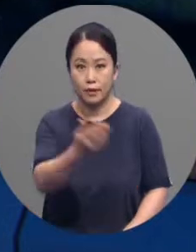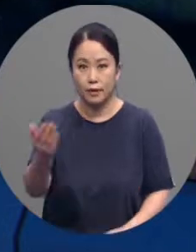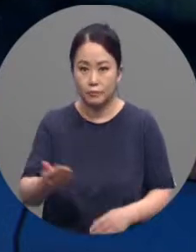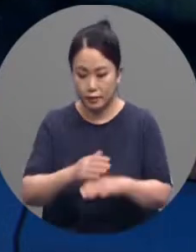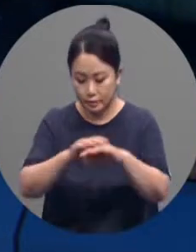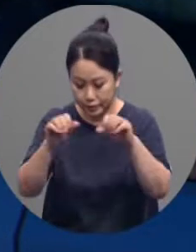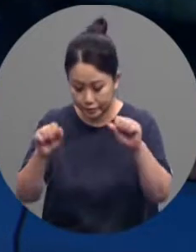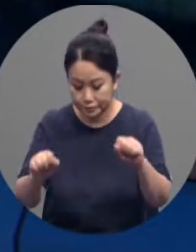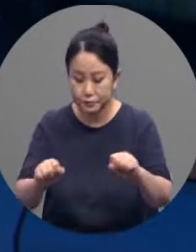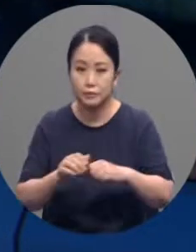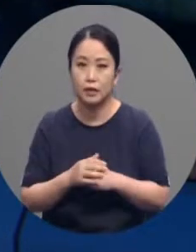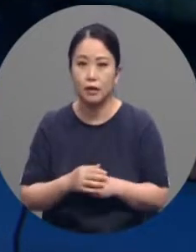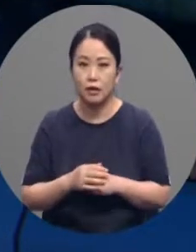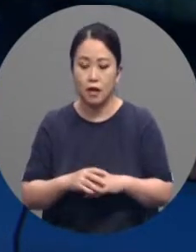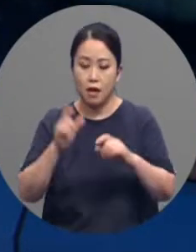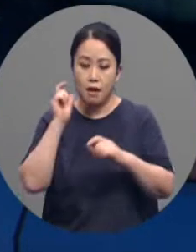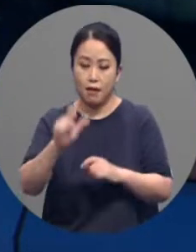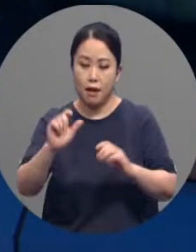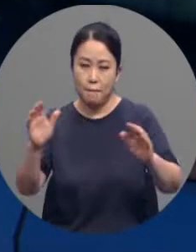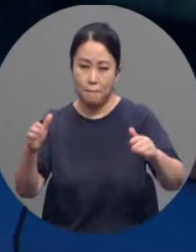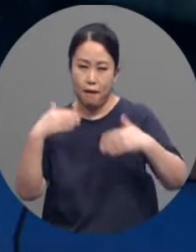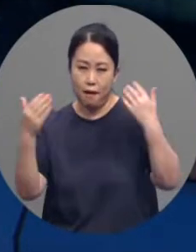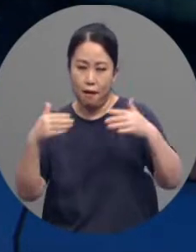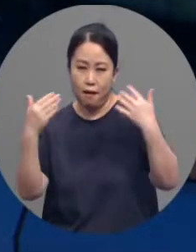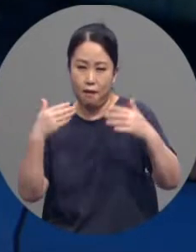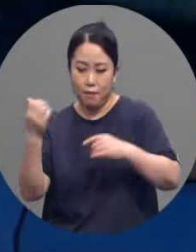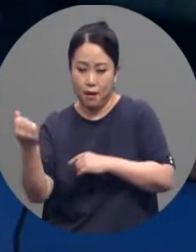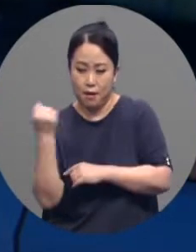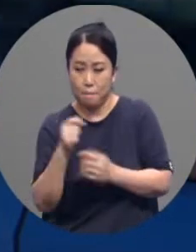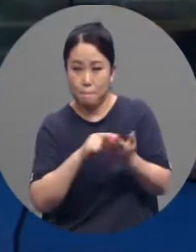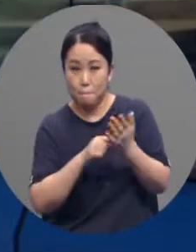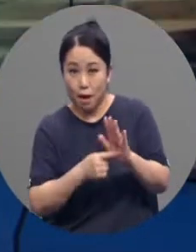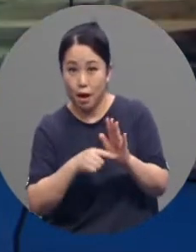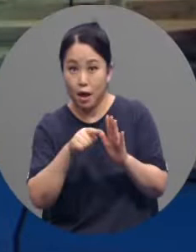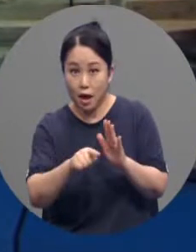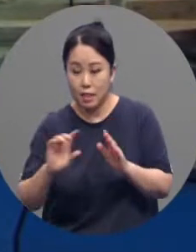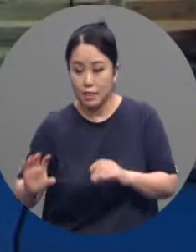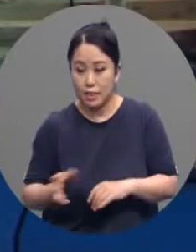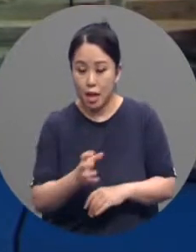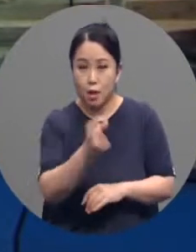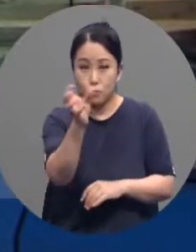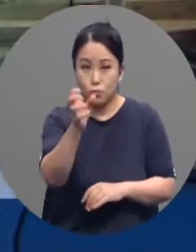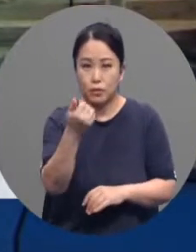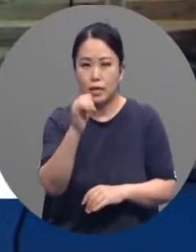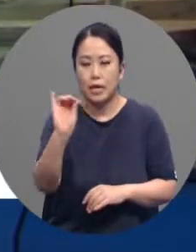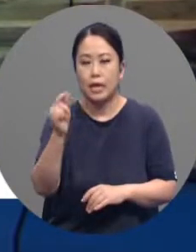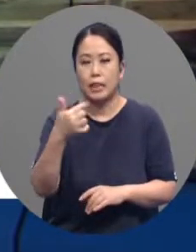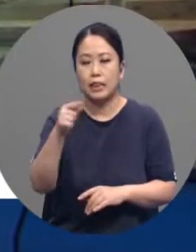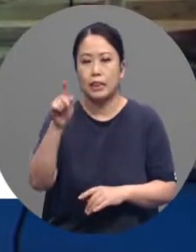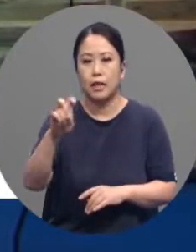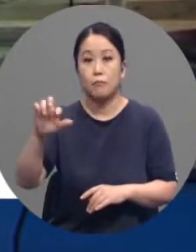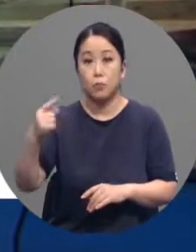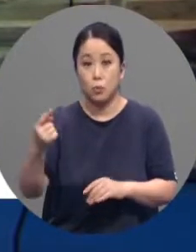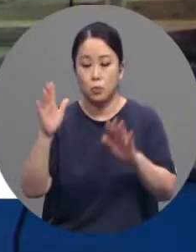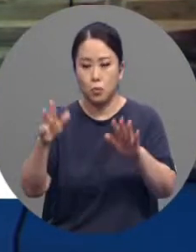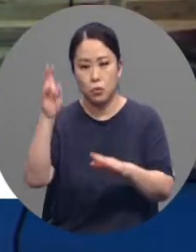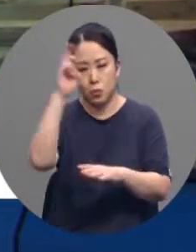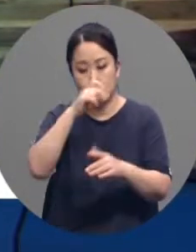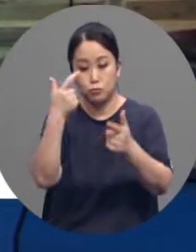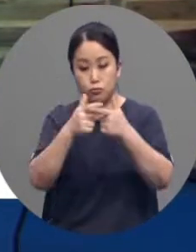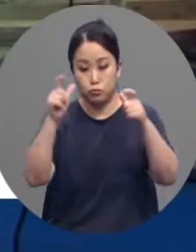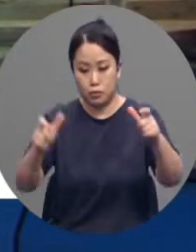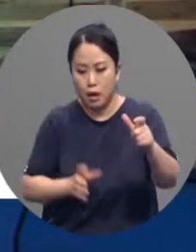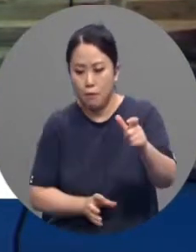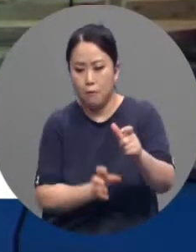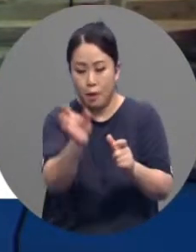여러분 안녕하십니까? 강풍으로 위력을 과시한 태풍 흰남노는 오늘 오전 부산을 관통했습니다. 하필이면